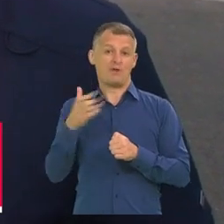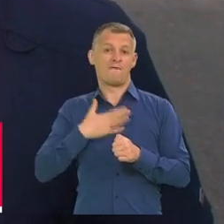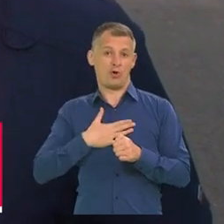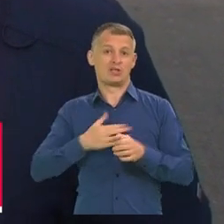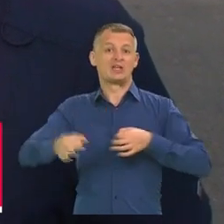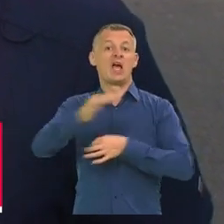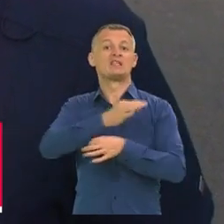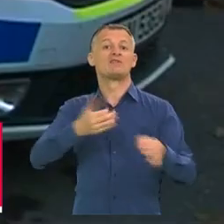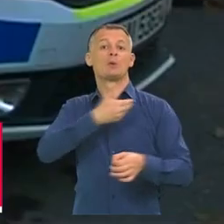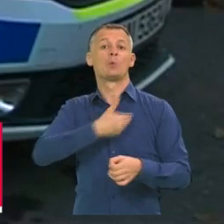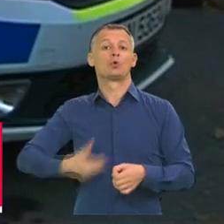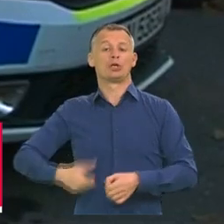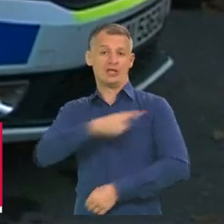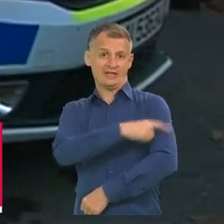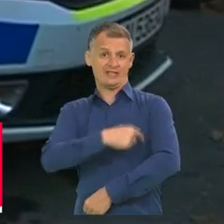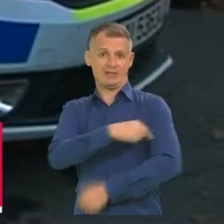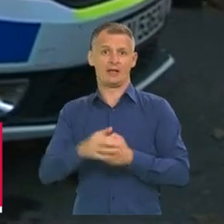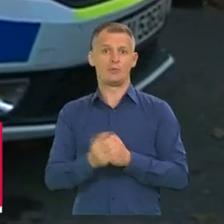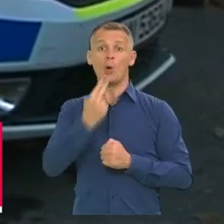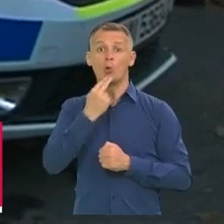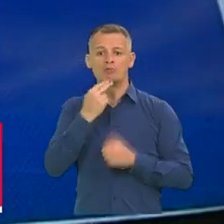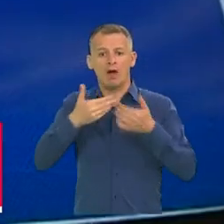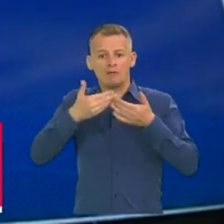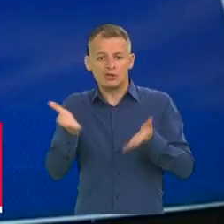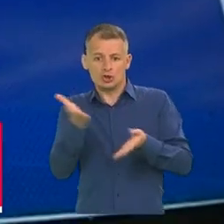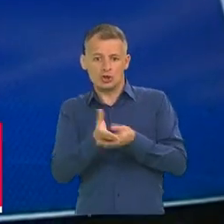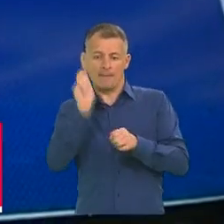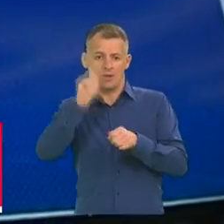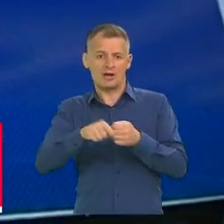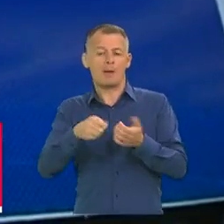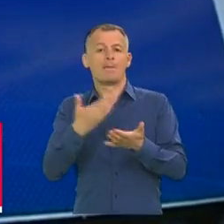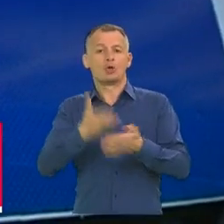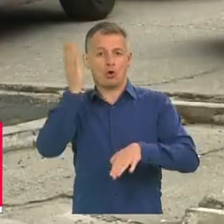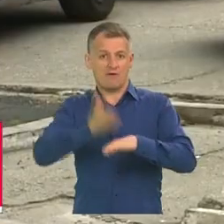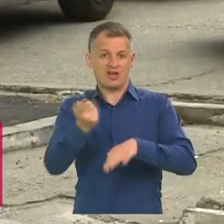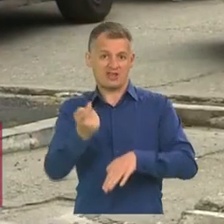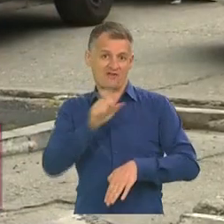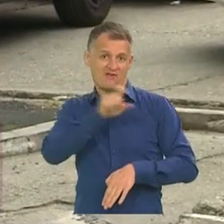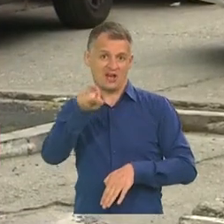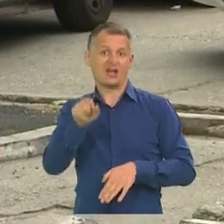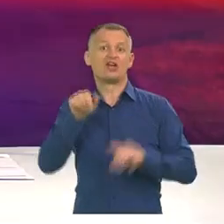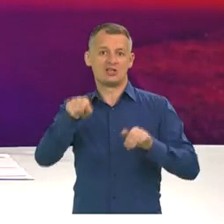transfer către București. Poliția a deschis dosar penal pentru vătămare corporală din culpă în acest caz.